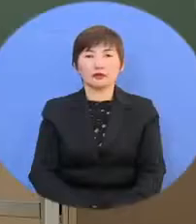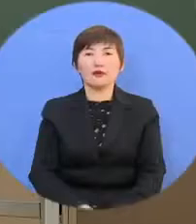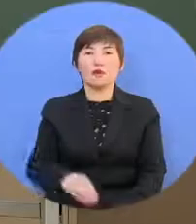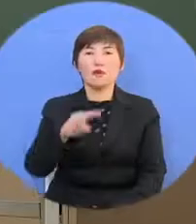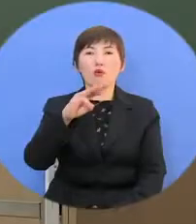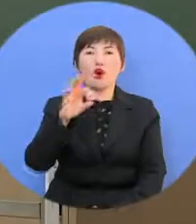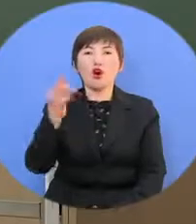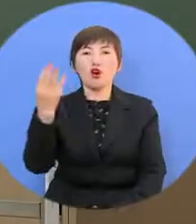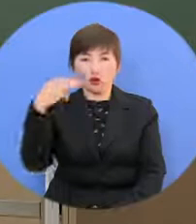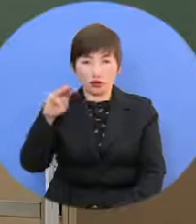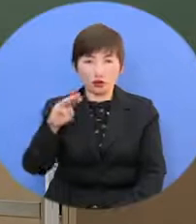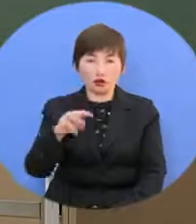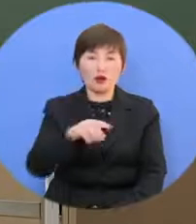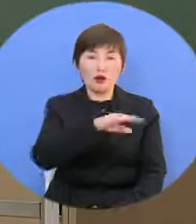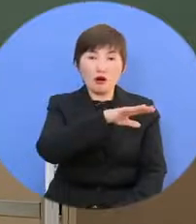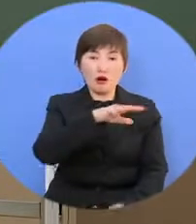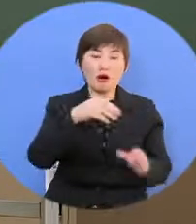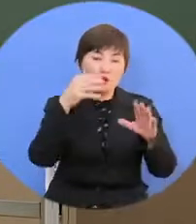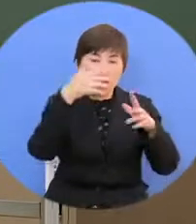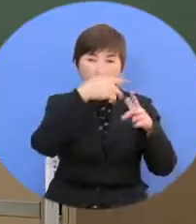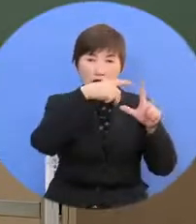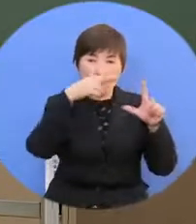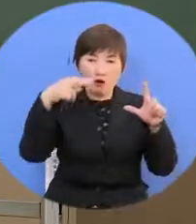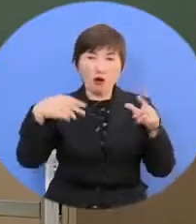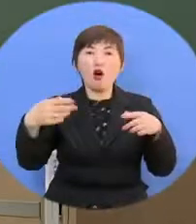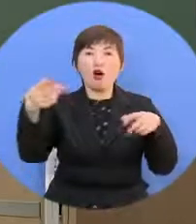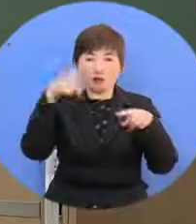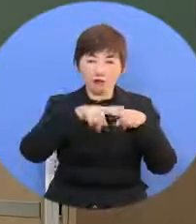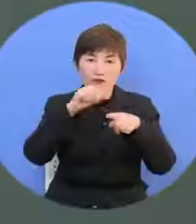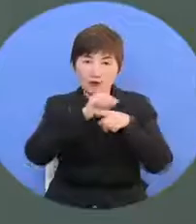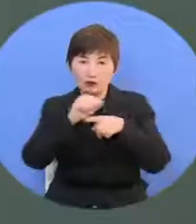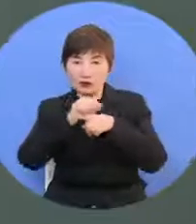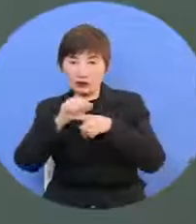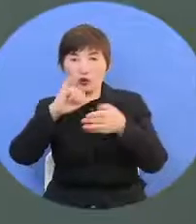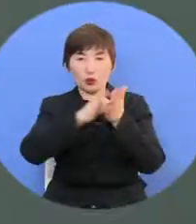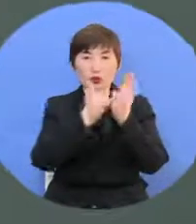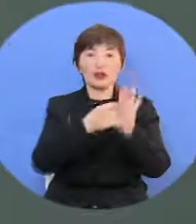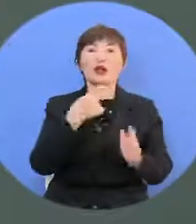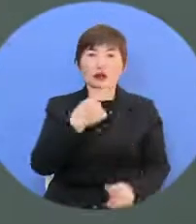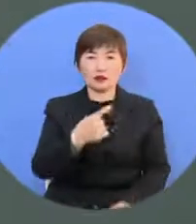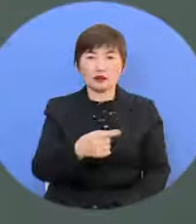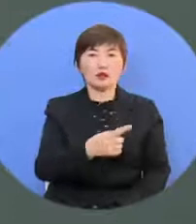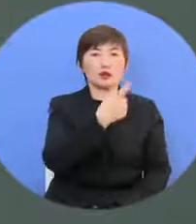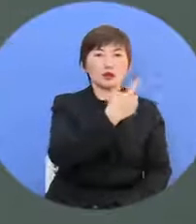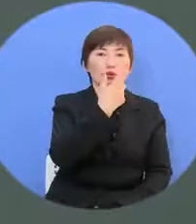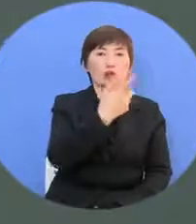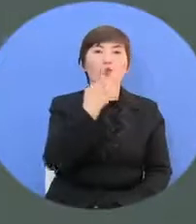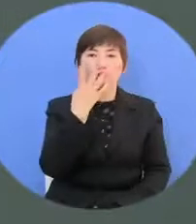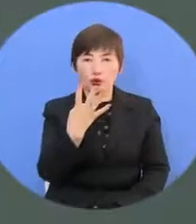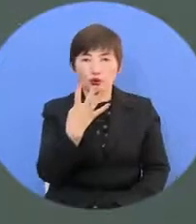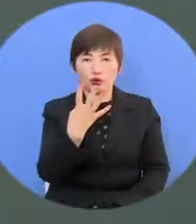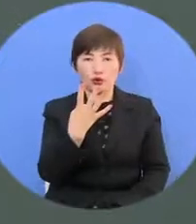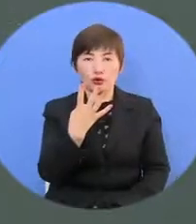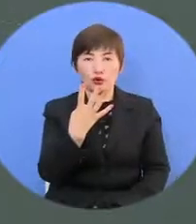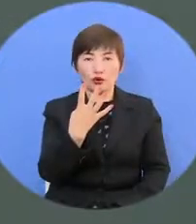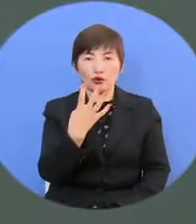За мод гэдэг бол тухайн гүгдэл дотор хамгийн олон давтагдсан тэр утгыг илэрхийлж байгаа. За манай тохиолдолд 134 см буюу мод